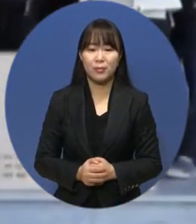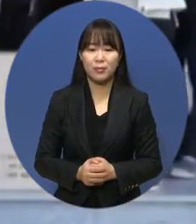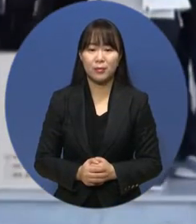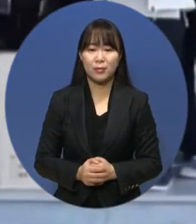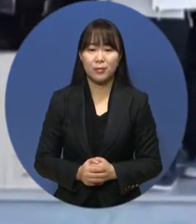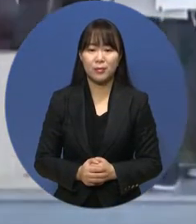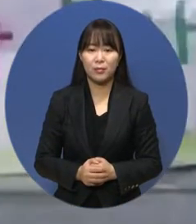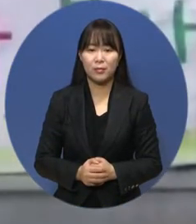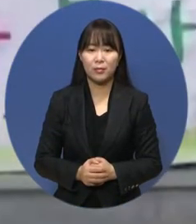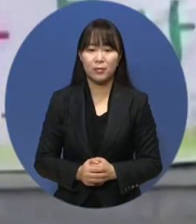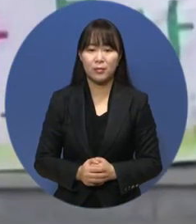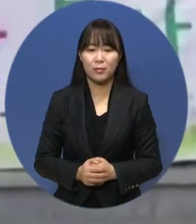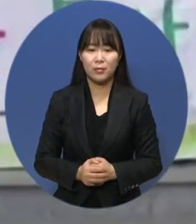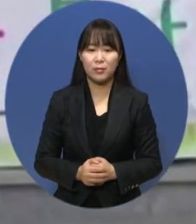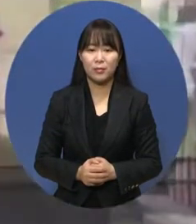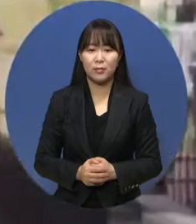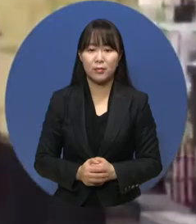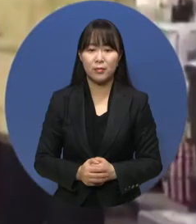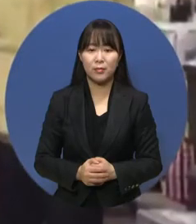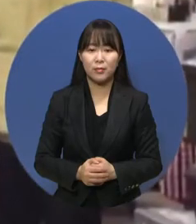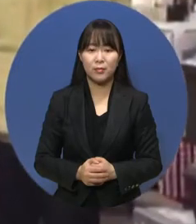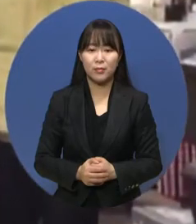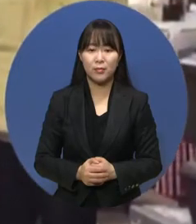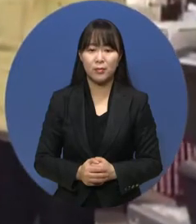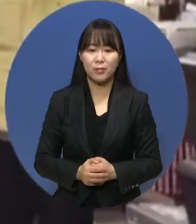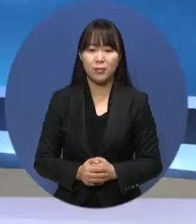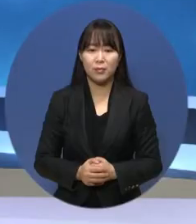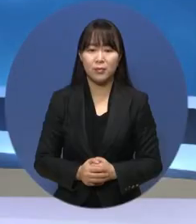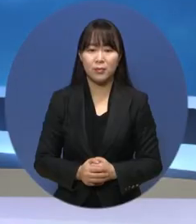법치 뜨게 되었 이 역시 입니다